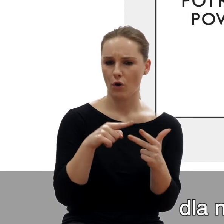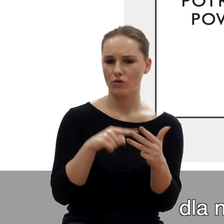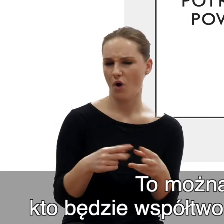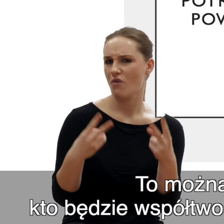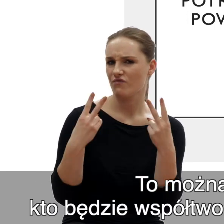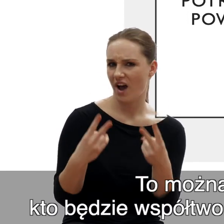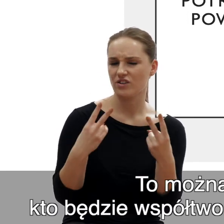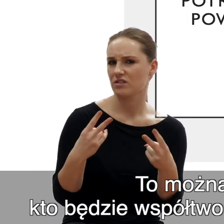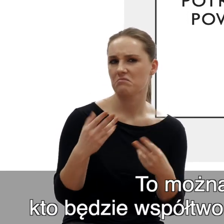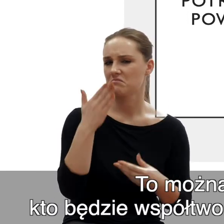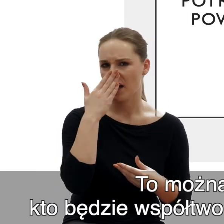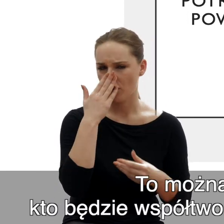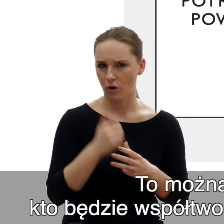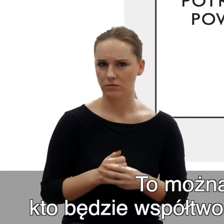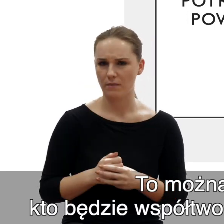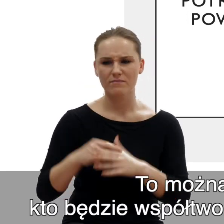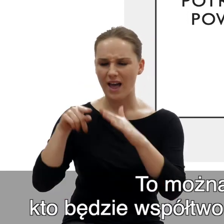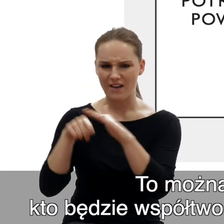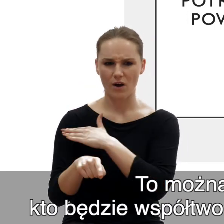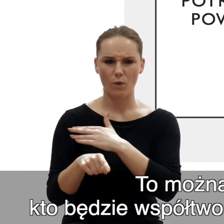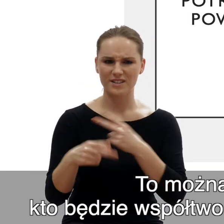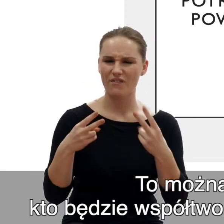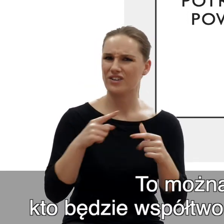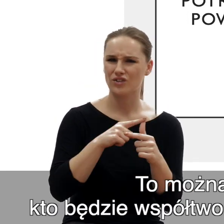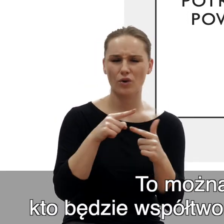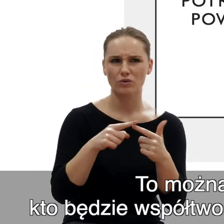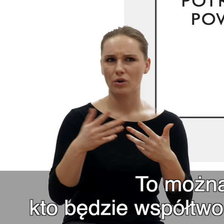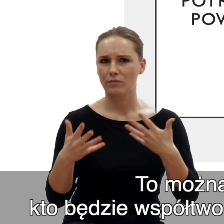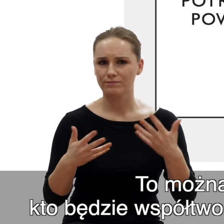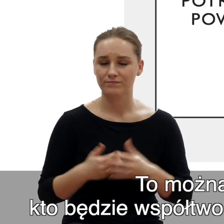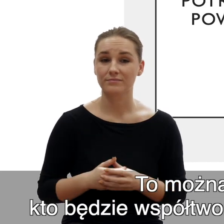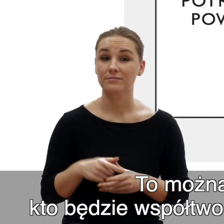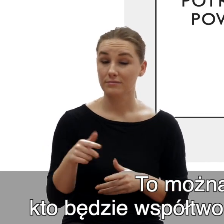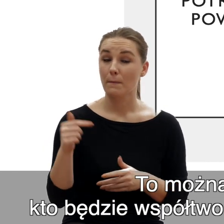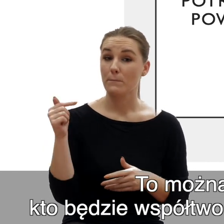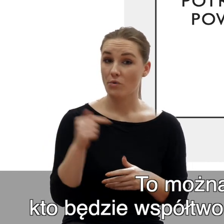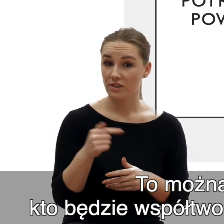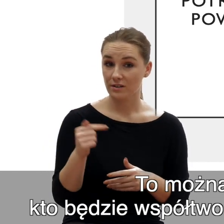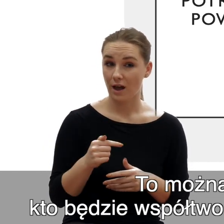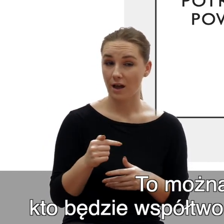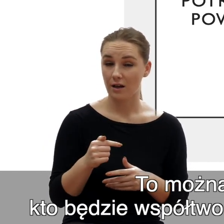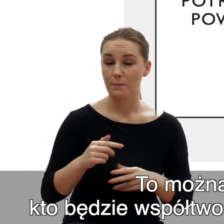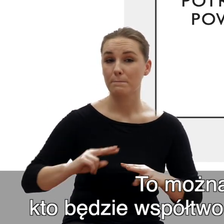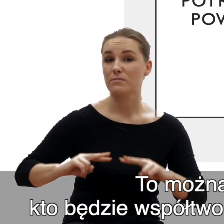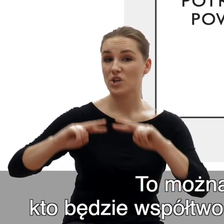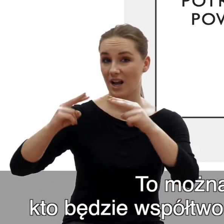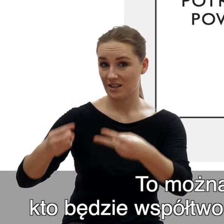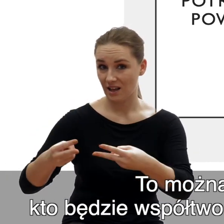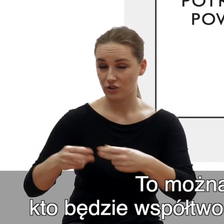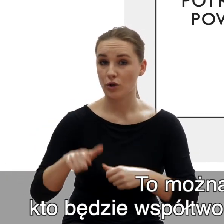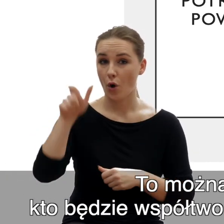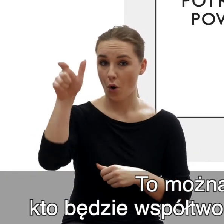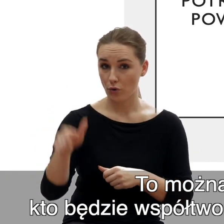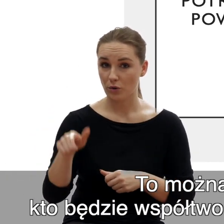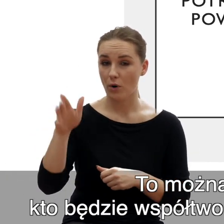ewakuacji. To można przekazać, należy przekazać komuś, kto będzie współtworzył